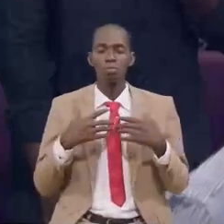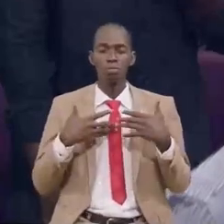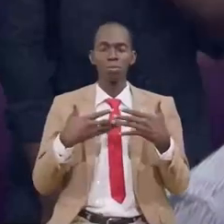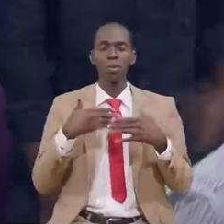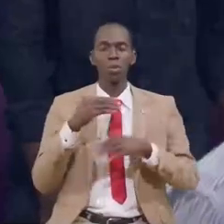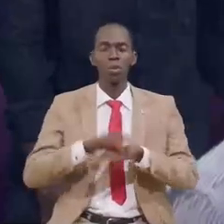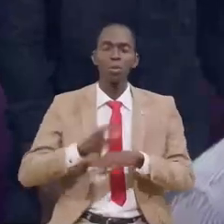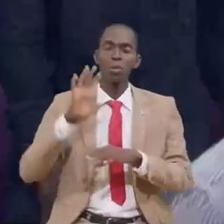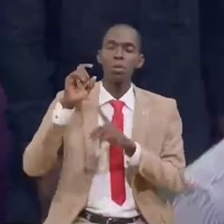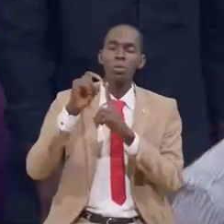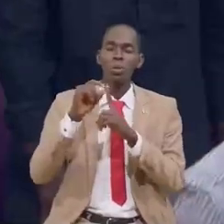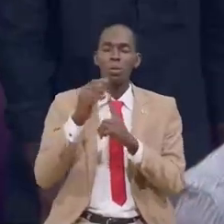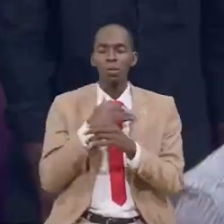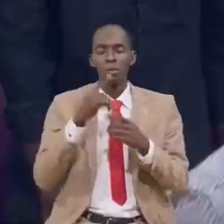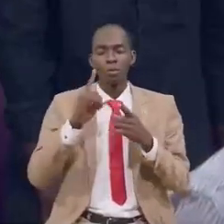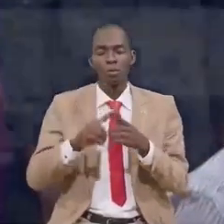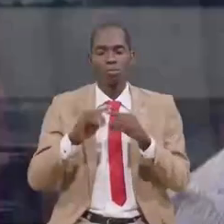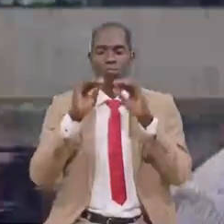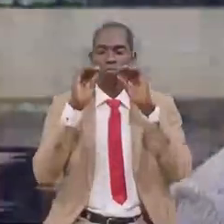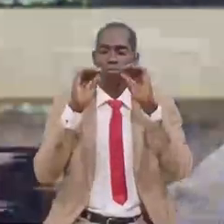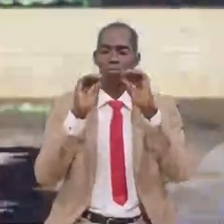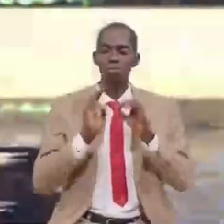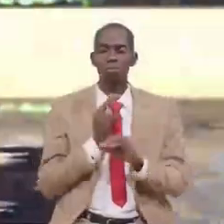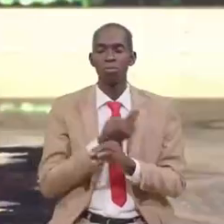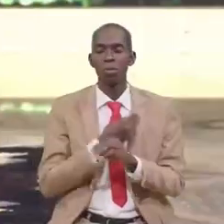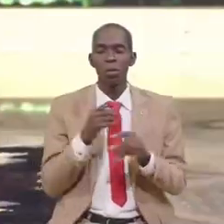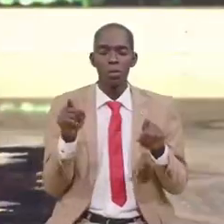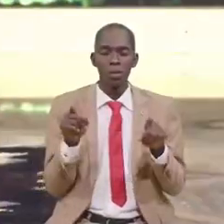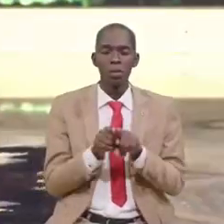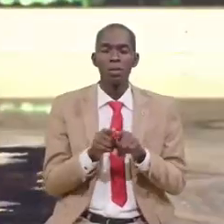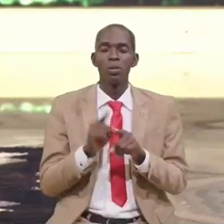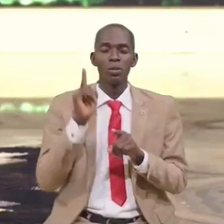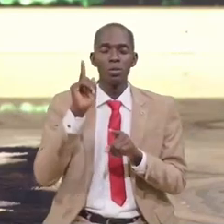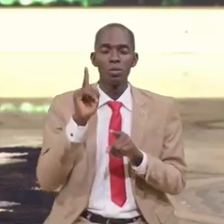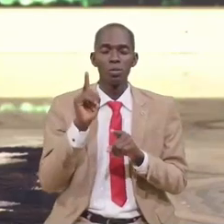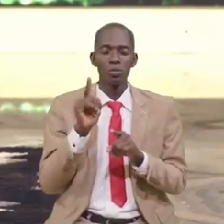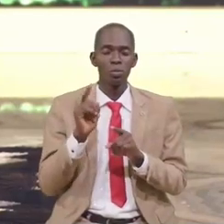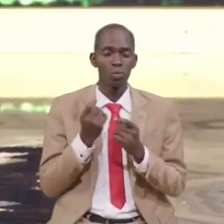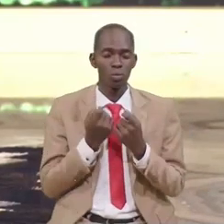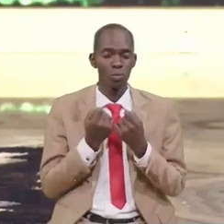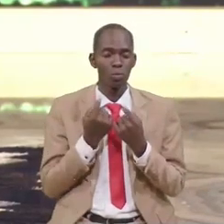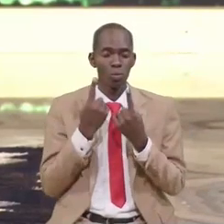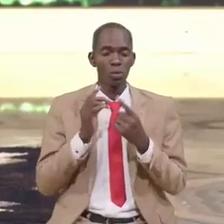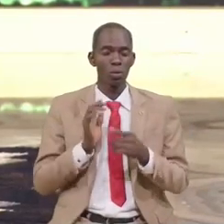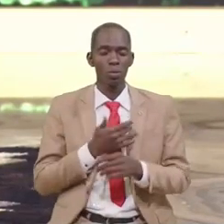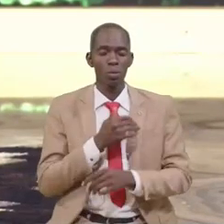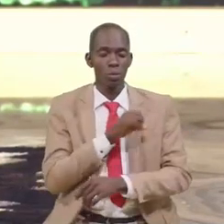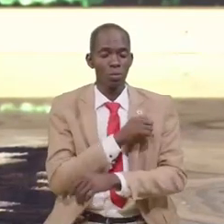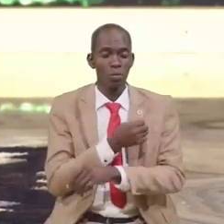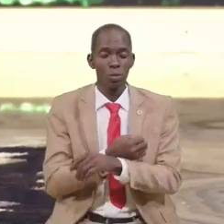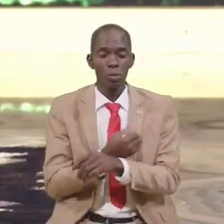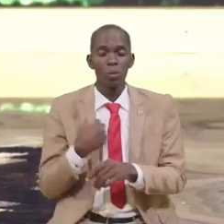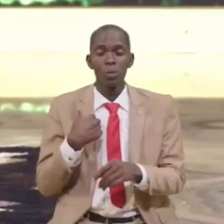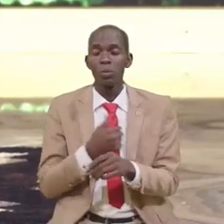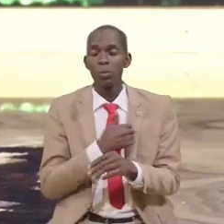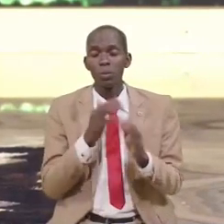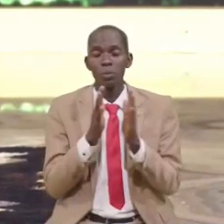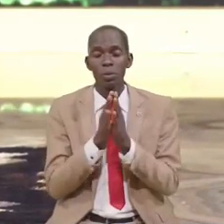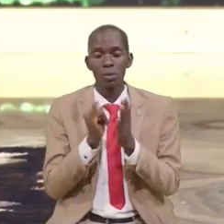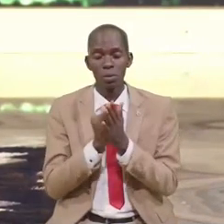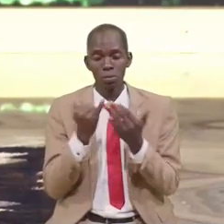et pour nous illuminer et pour nous donner la force. Nous prions ce soir que tu fasses du